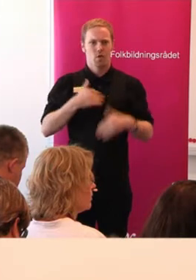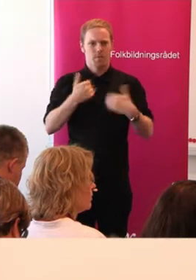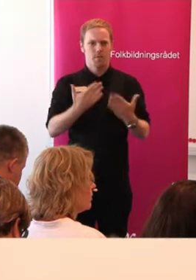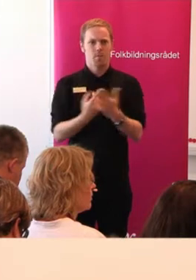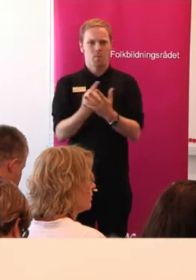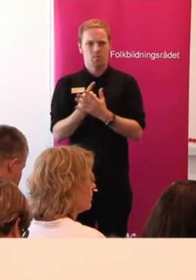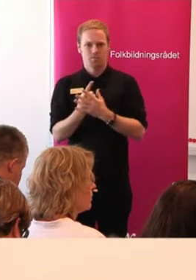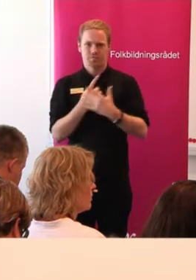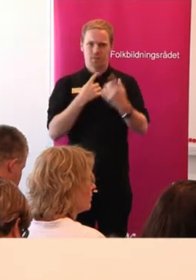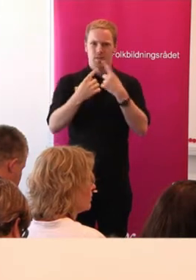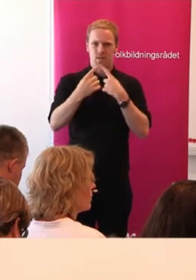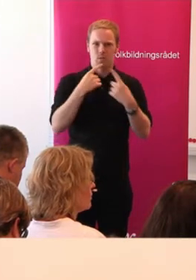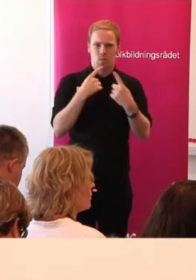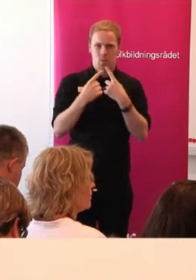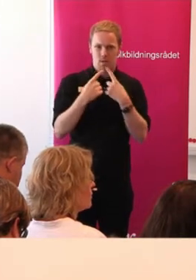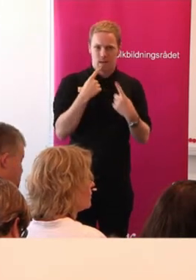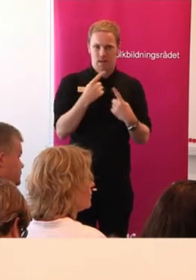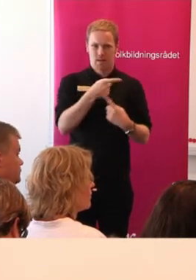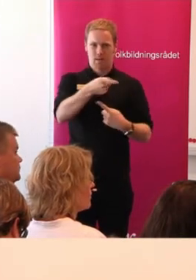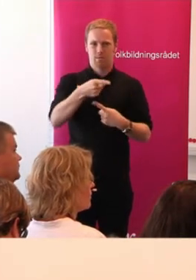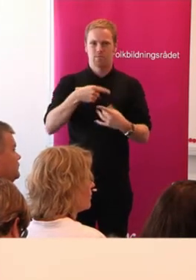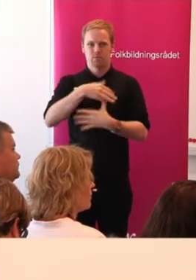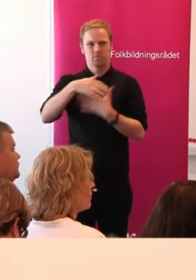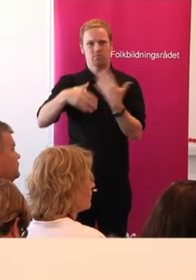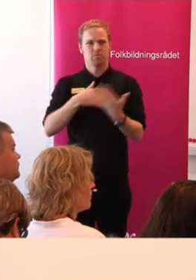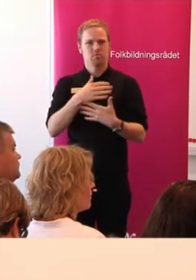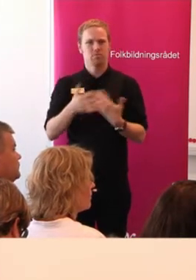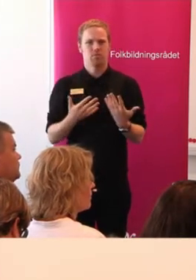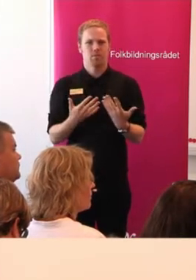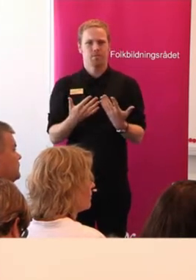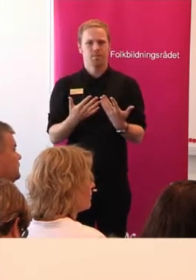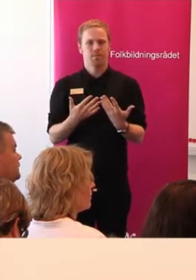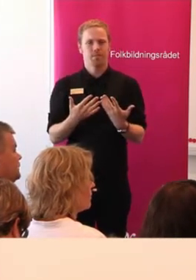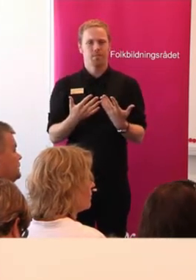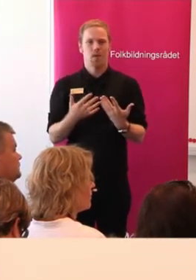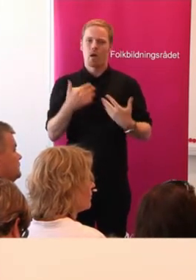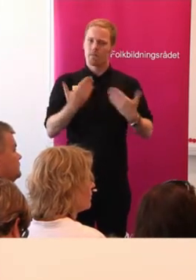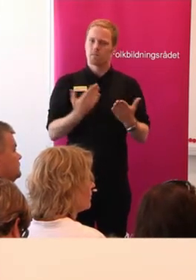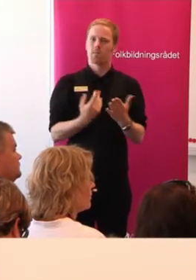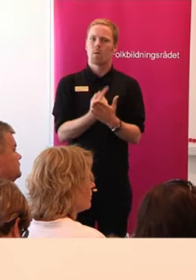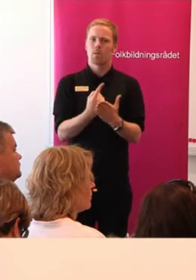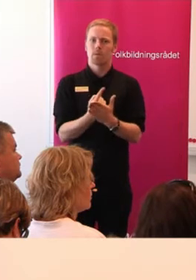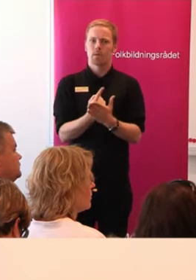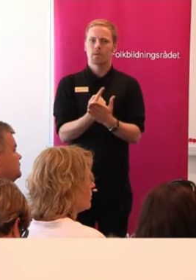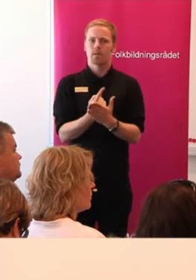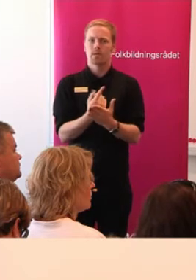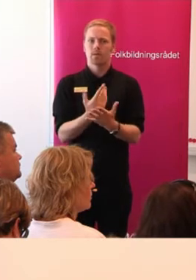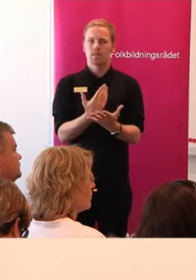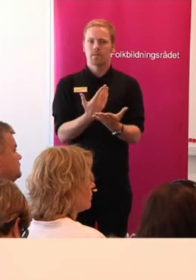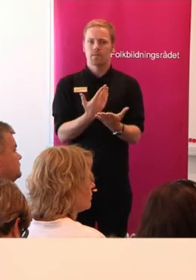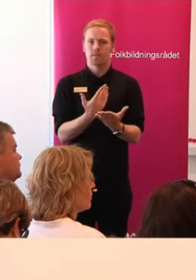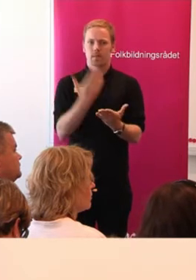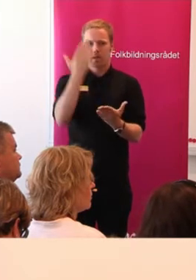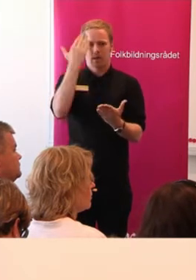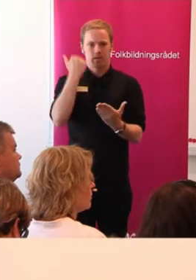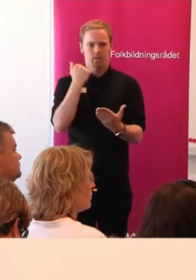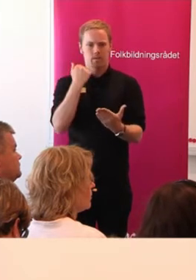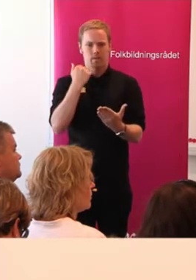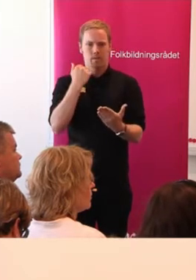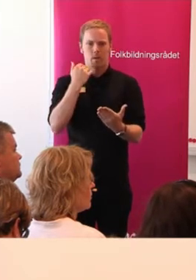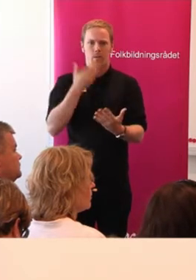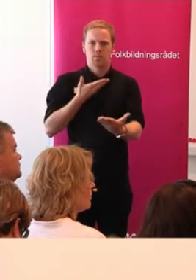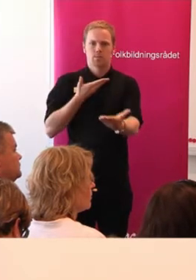rum i övriga samhället. Så, där man till och med så att säga, får möjlighet att